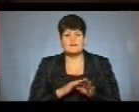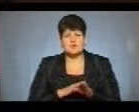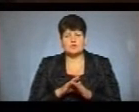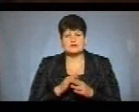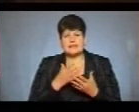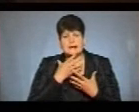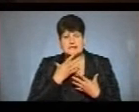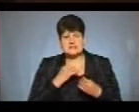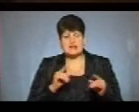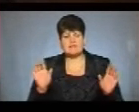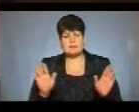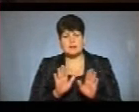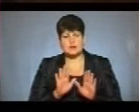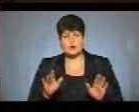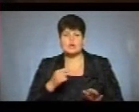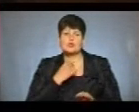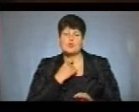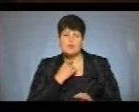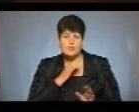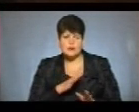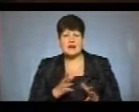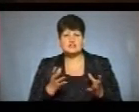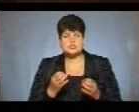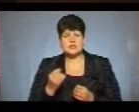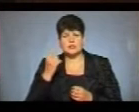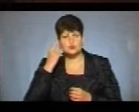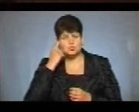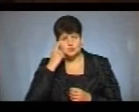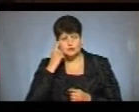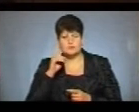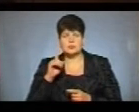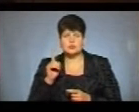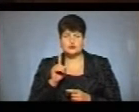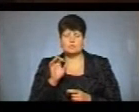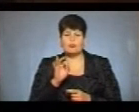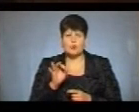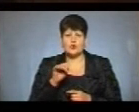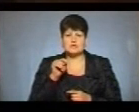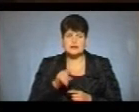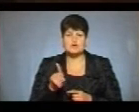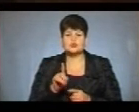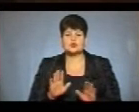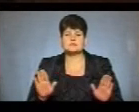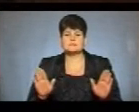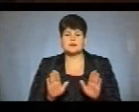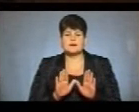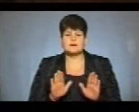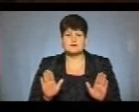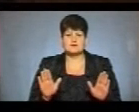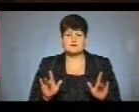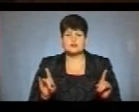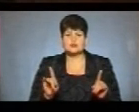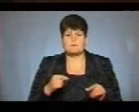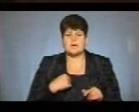ми не милувались голосом, а щоб ми думали перш за все, щоб ми думали про те, що ми співаємо, щоб